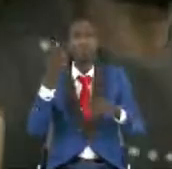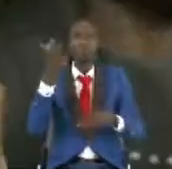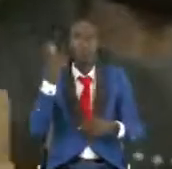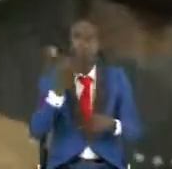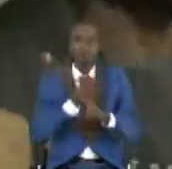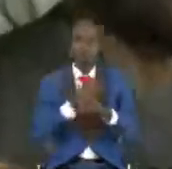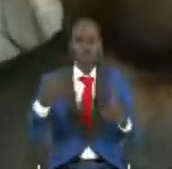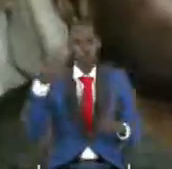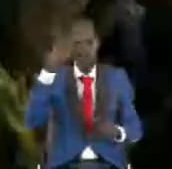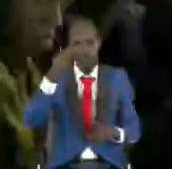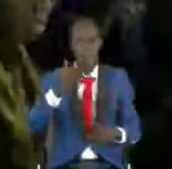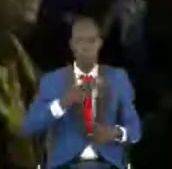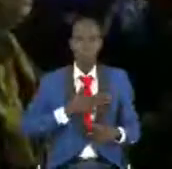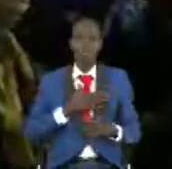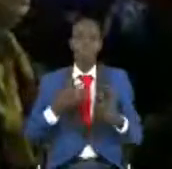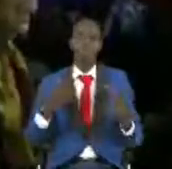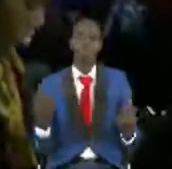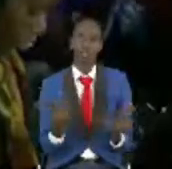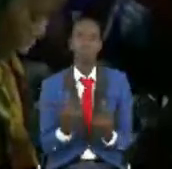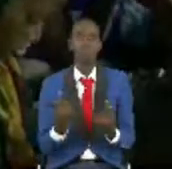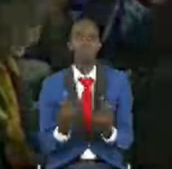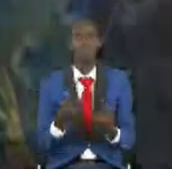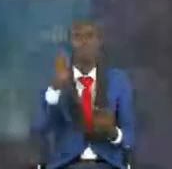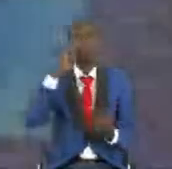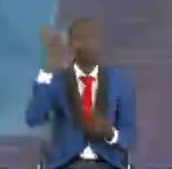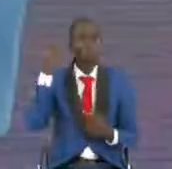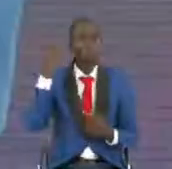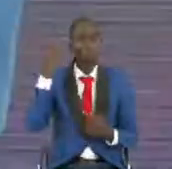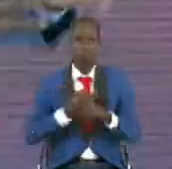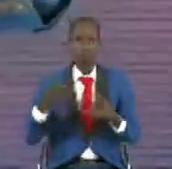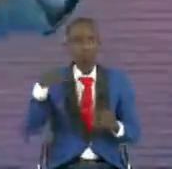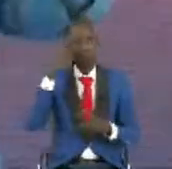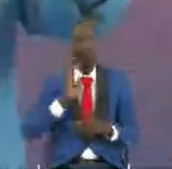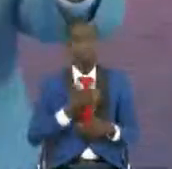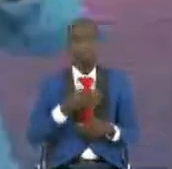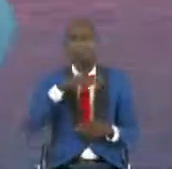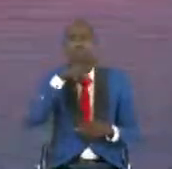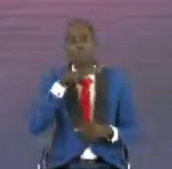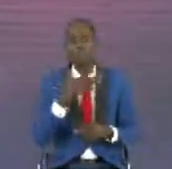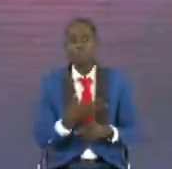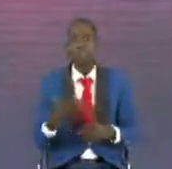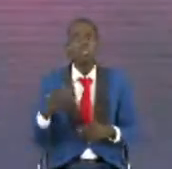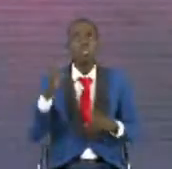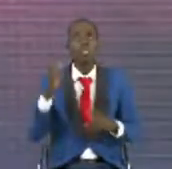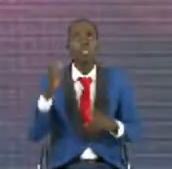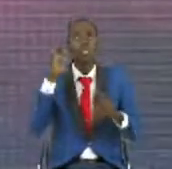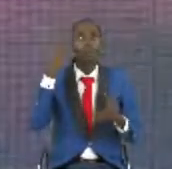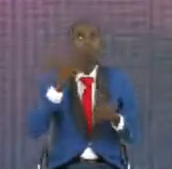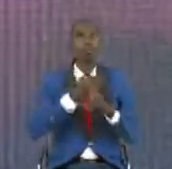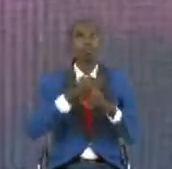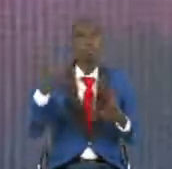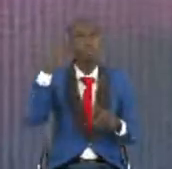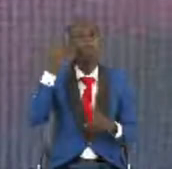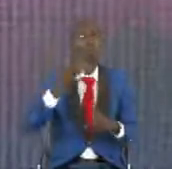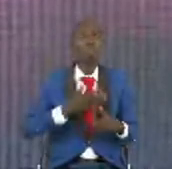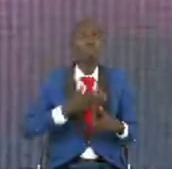Il était blessé pour mes péchés. Il a été brisé pour nos iniquités. Il a été brisé pour mes